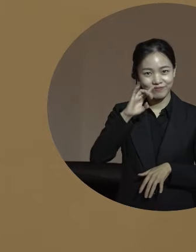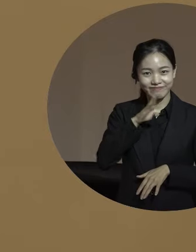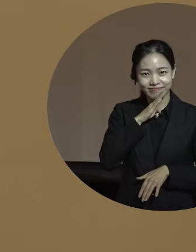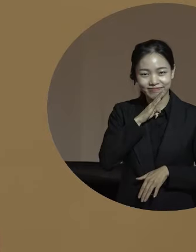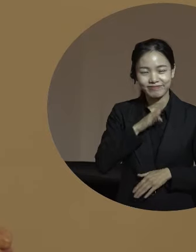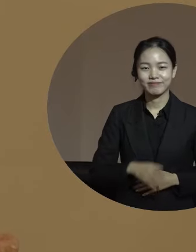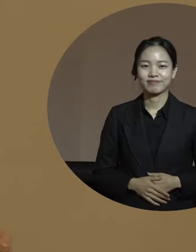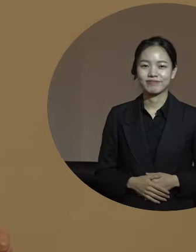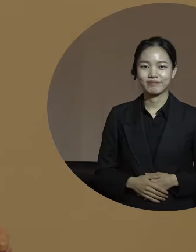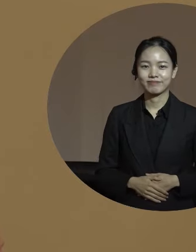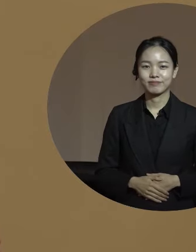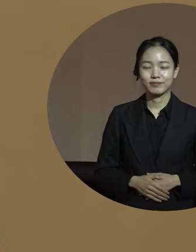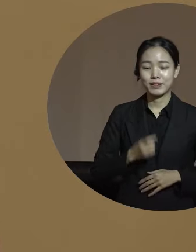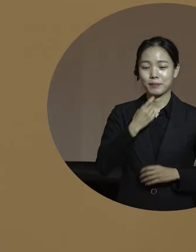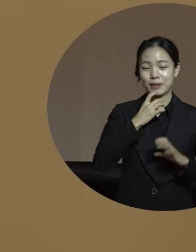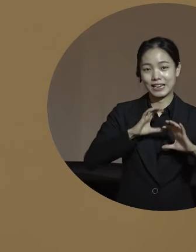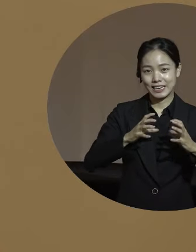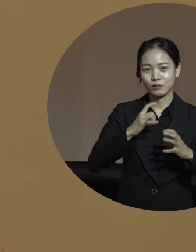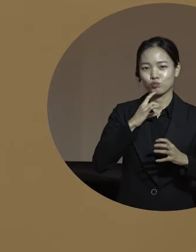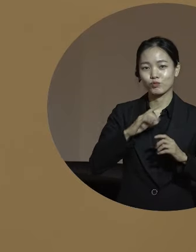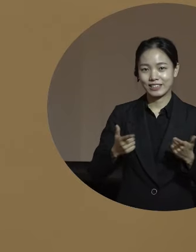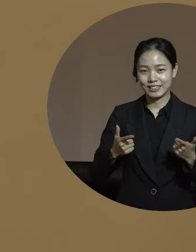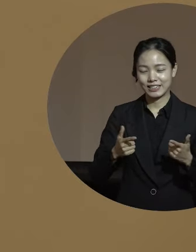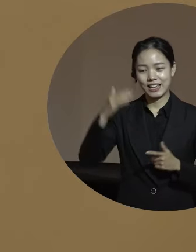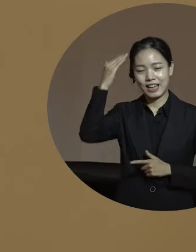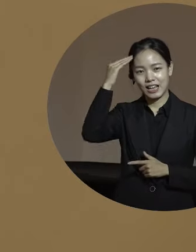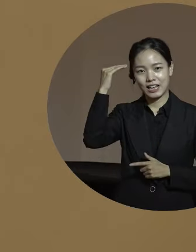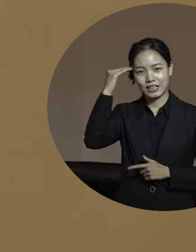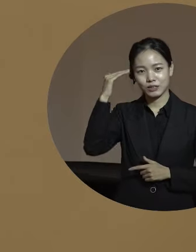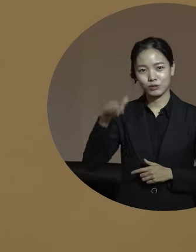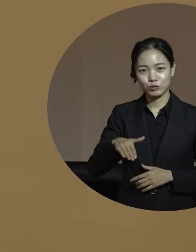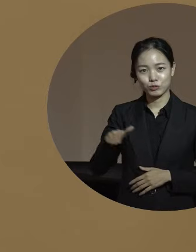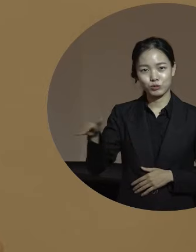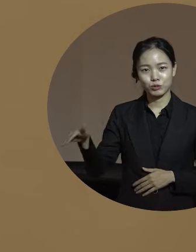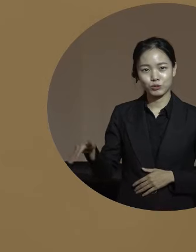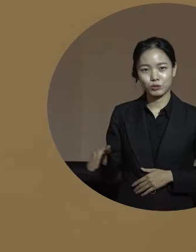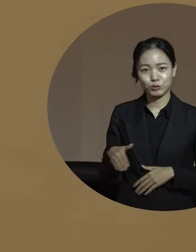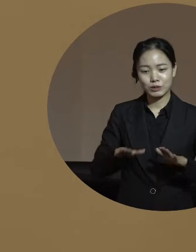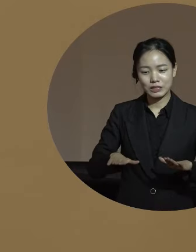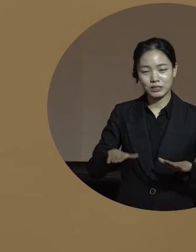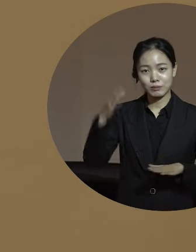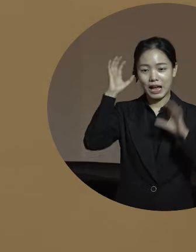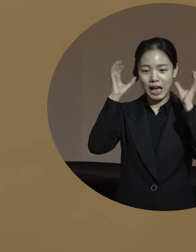국가이기도 한데요. 뭐 핀란드뿐만 아니라 한국도 현재 뭐